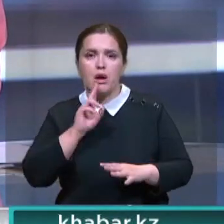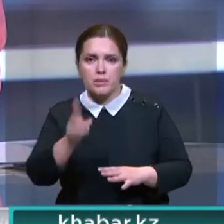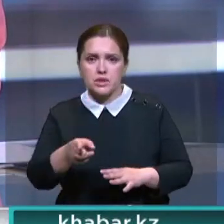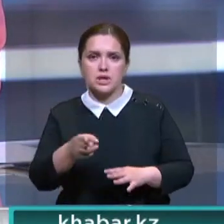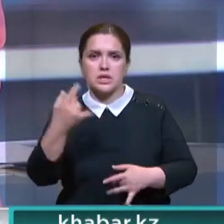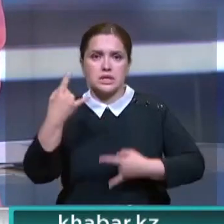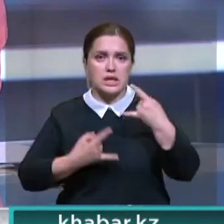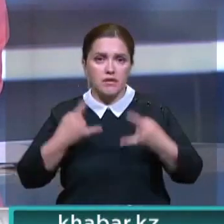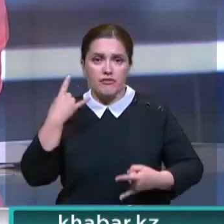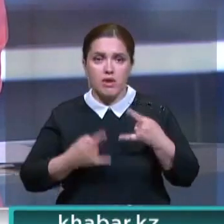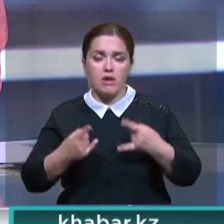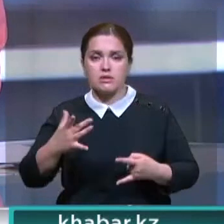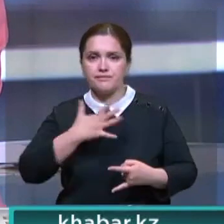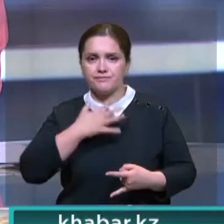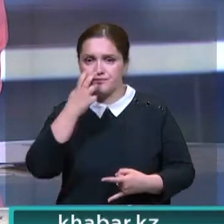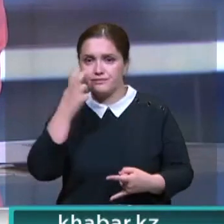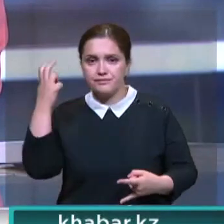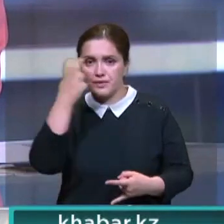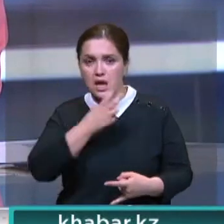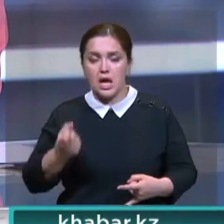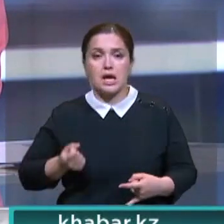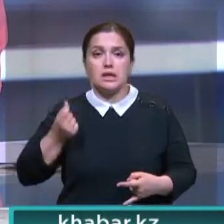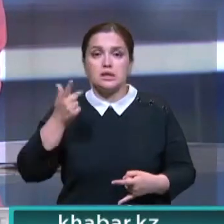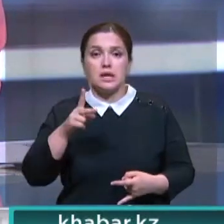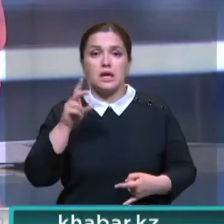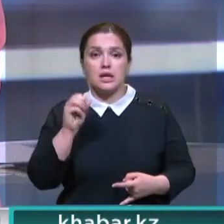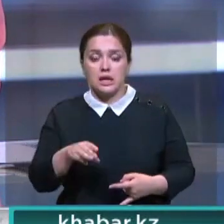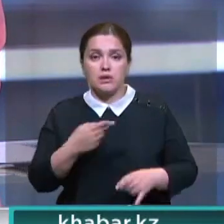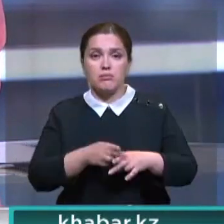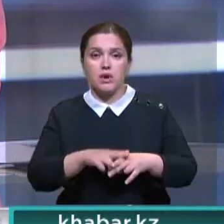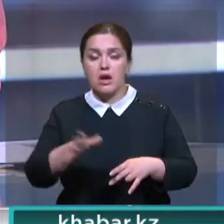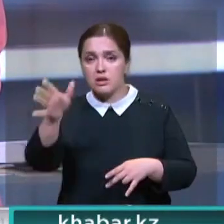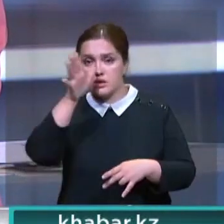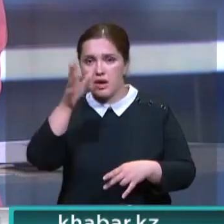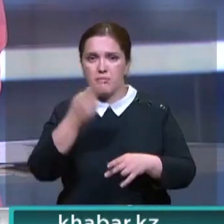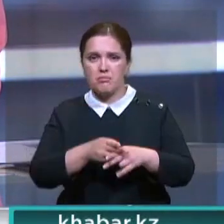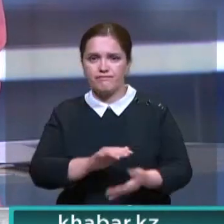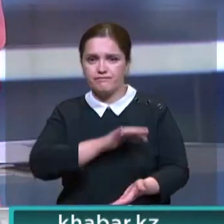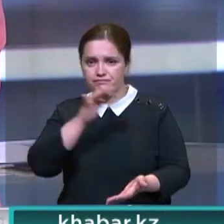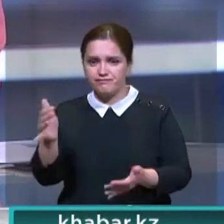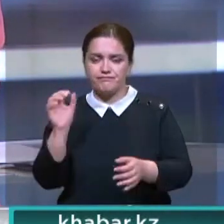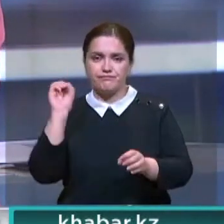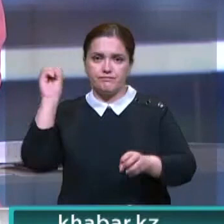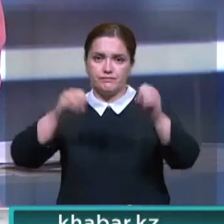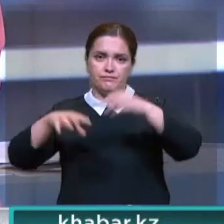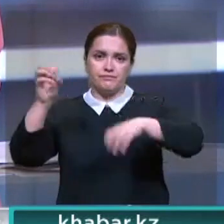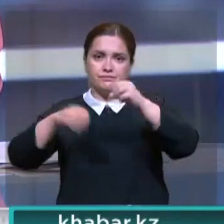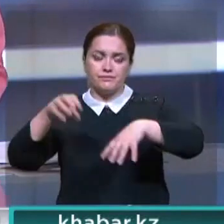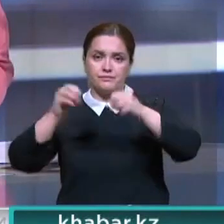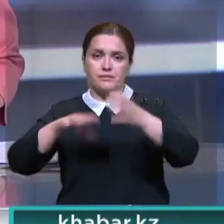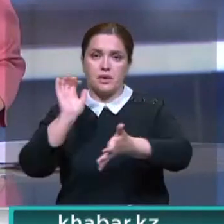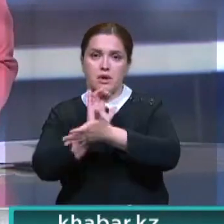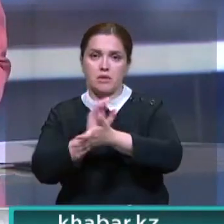редакцию, сообщив, что буквально задыхаются от зловонного запаха. Несколько лет несанкционированный полигон пополнялся, и в итоге